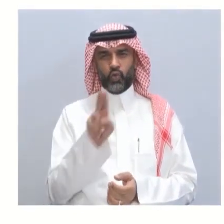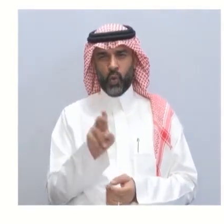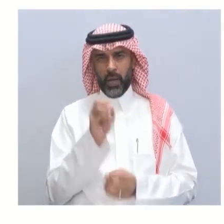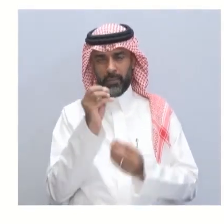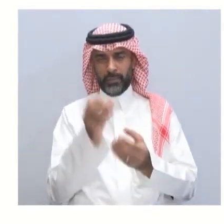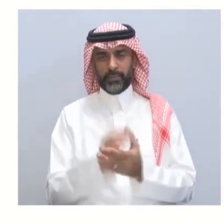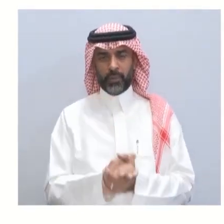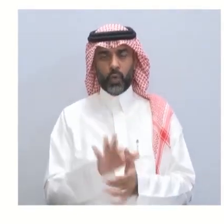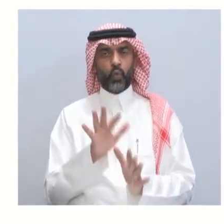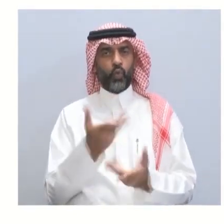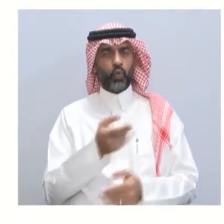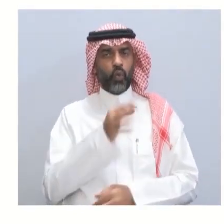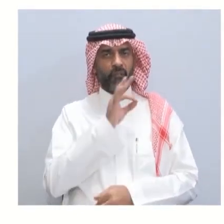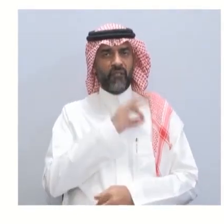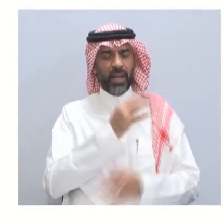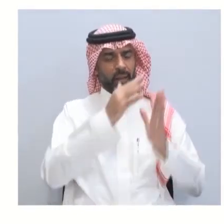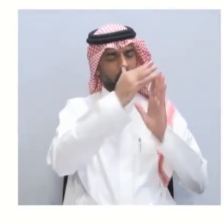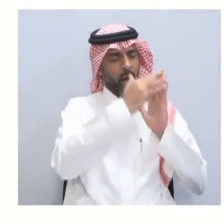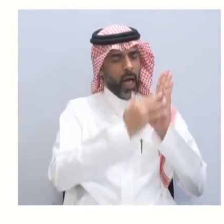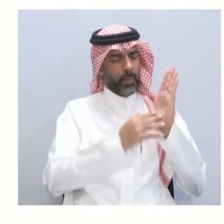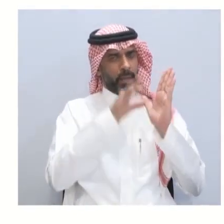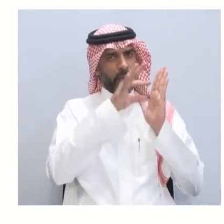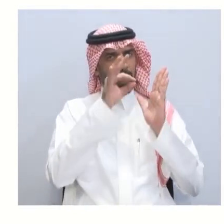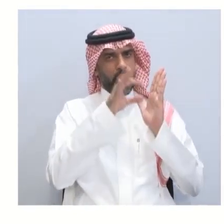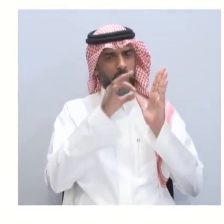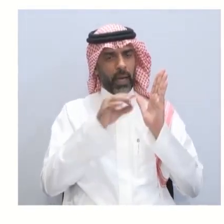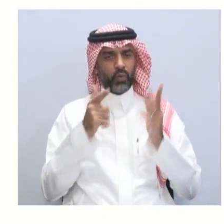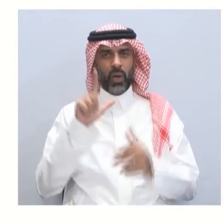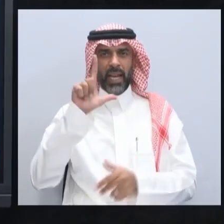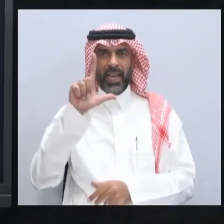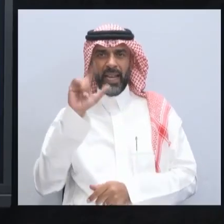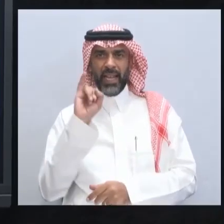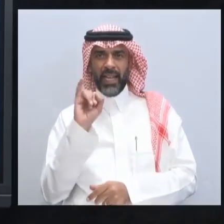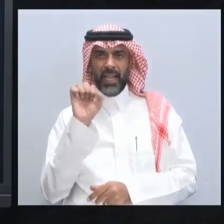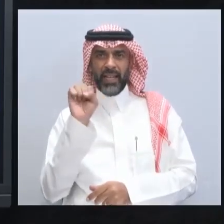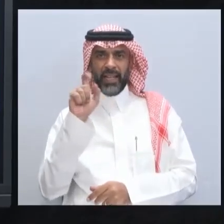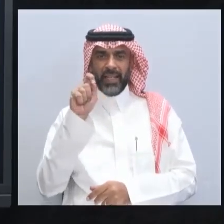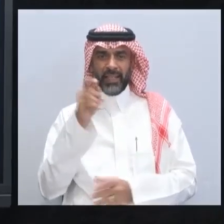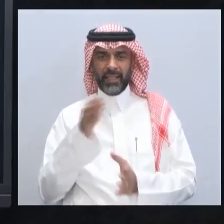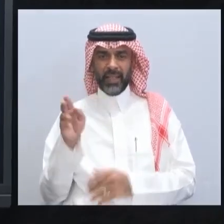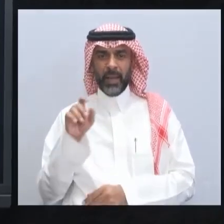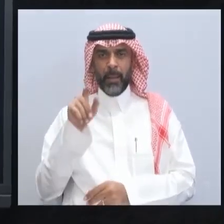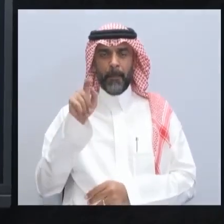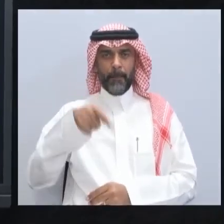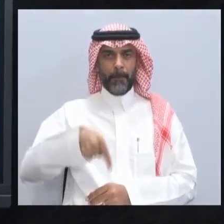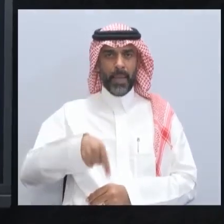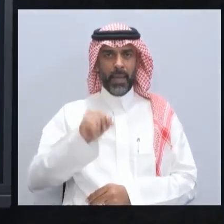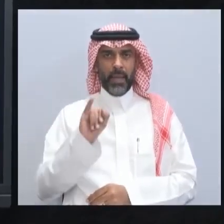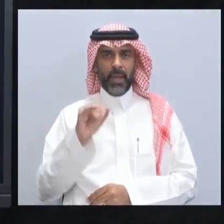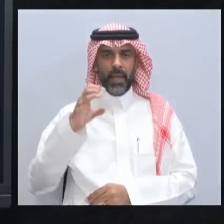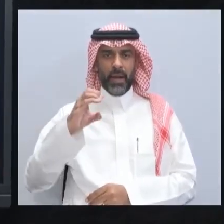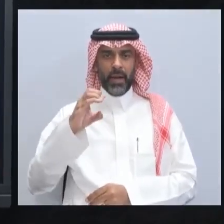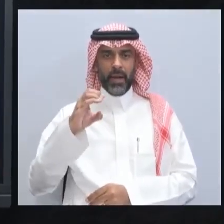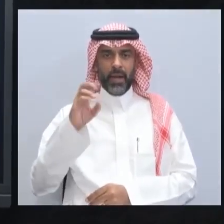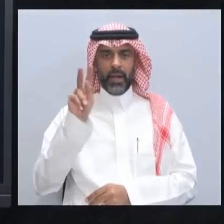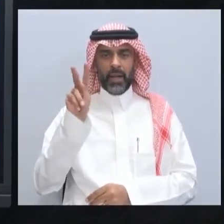الطالب ما فائده قائمه الخيار ليست بيكر ما فائده قائمه الخيارات ليست بيكر